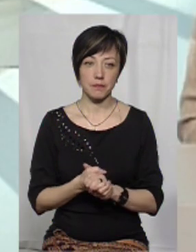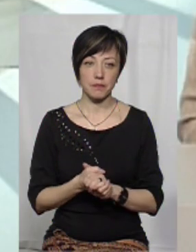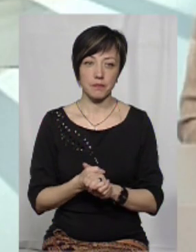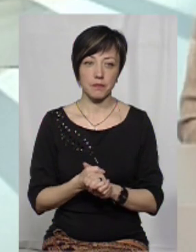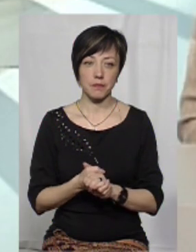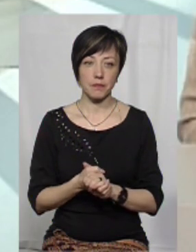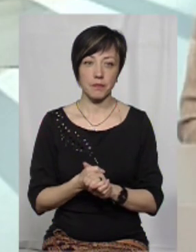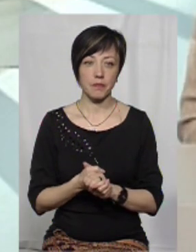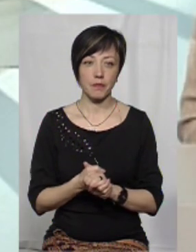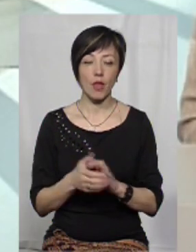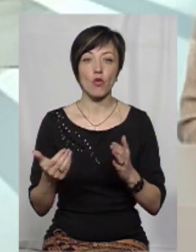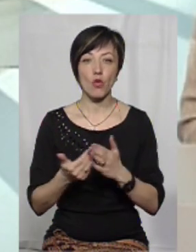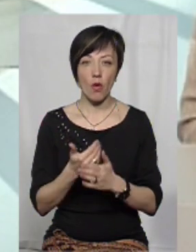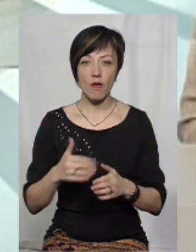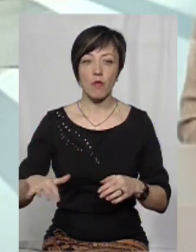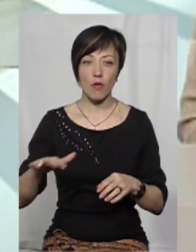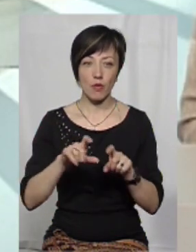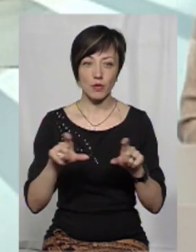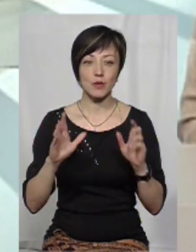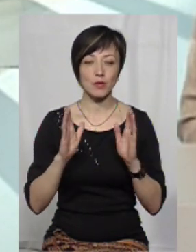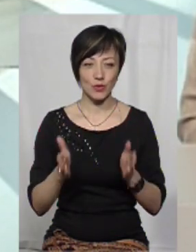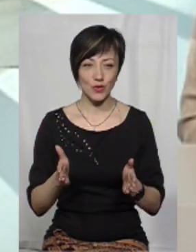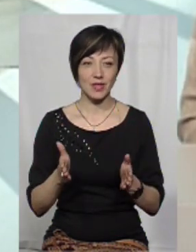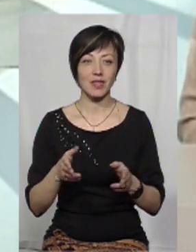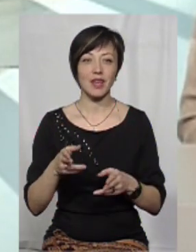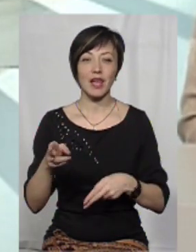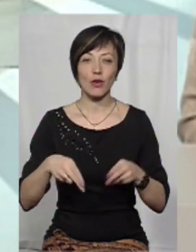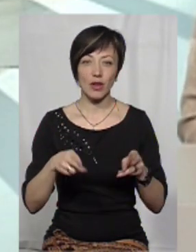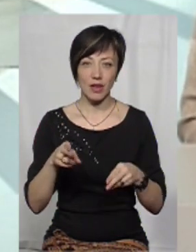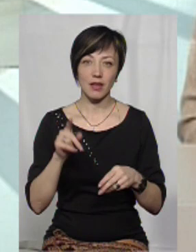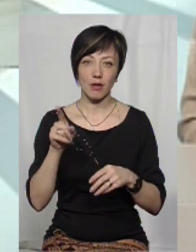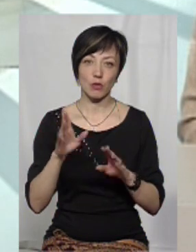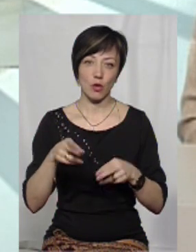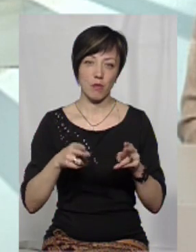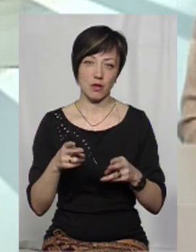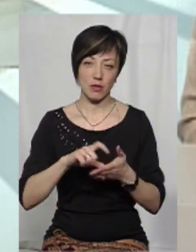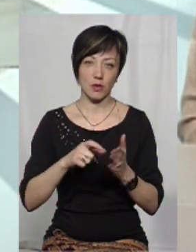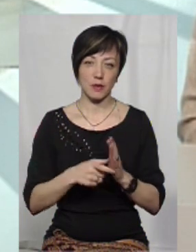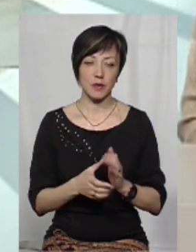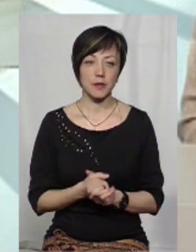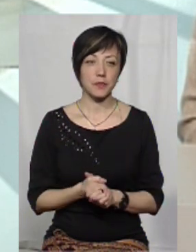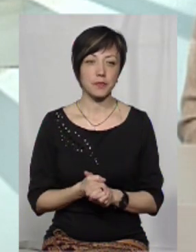Да. В новом корпусе будет. Да. Да, в новом корпусе будет хирургия, и там будет операционно.